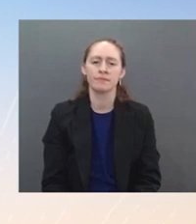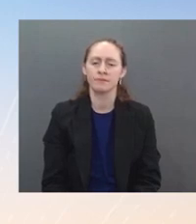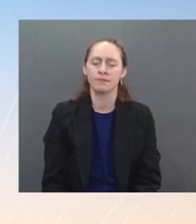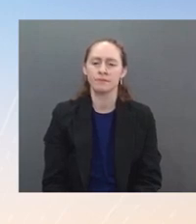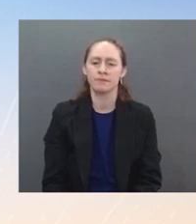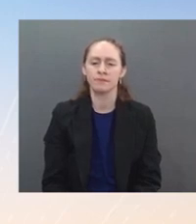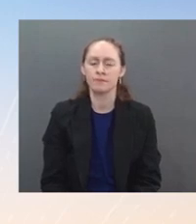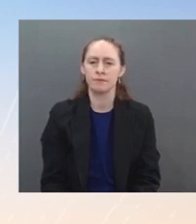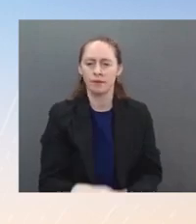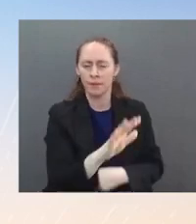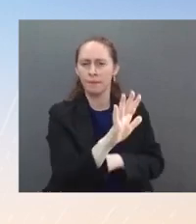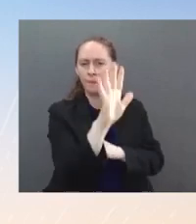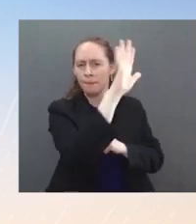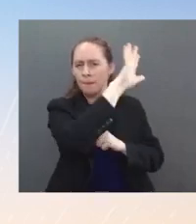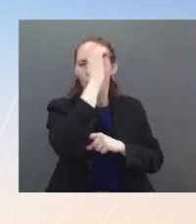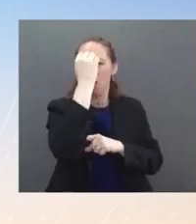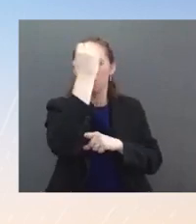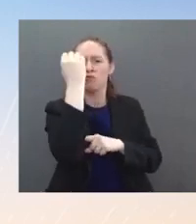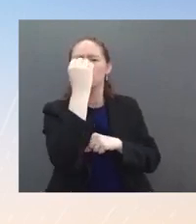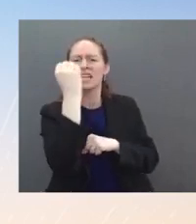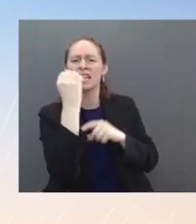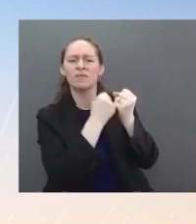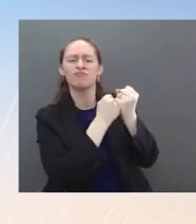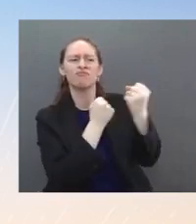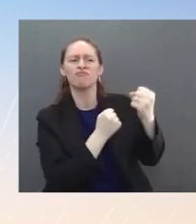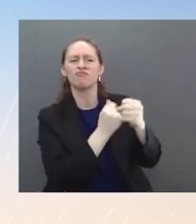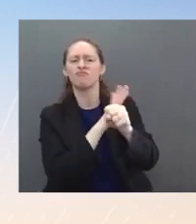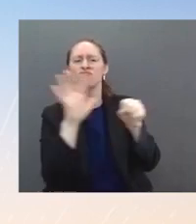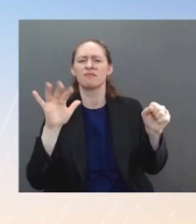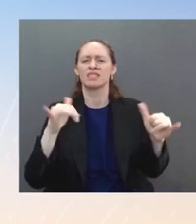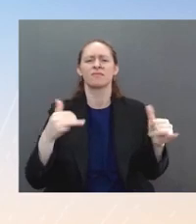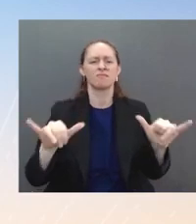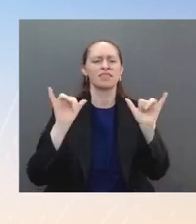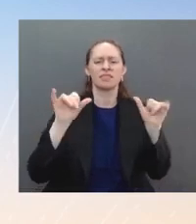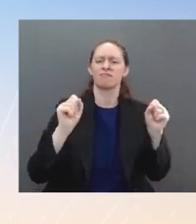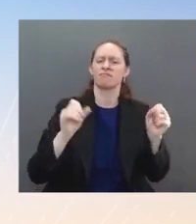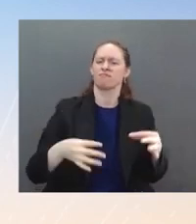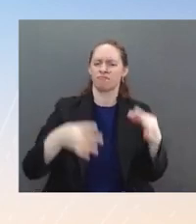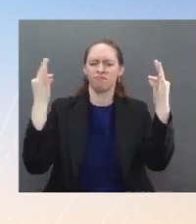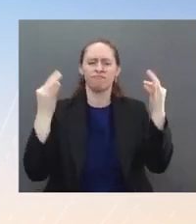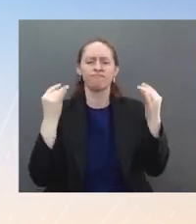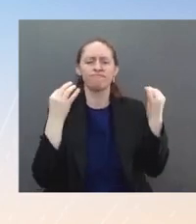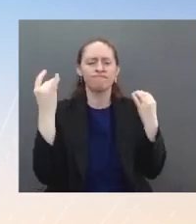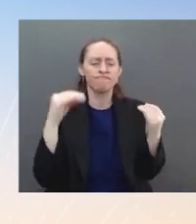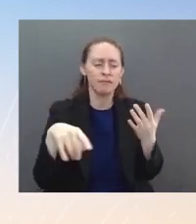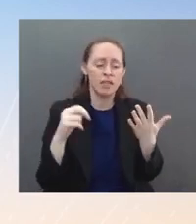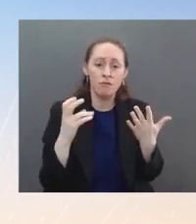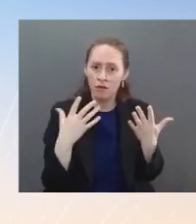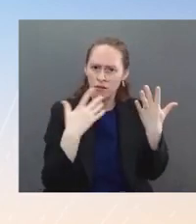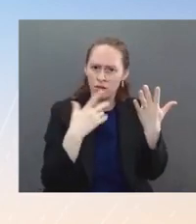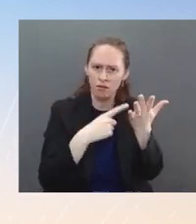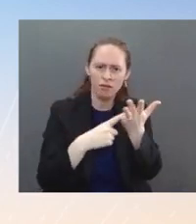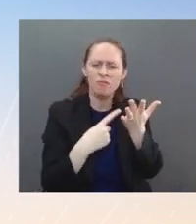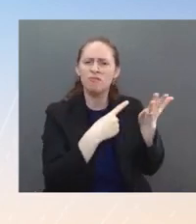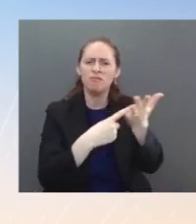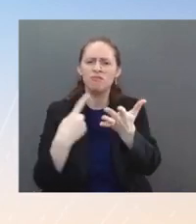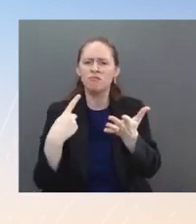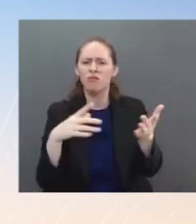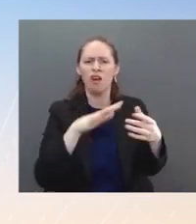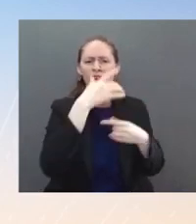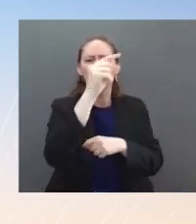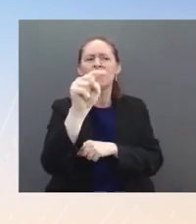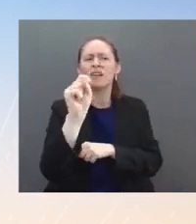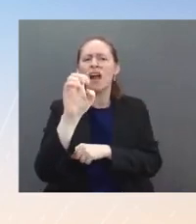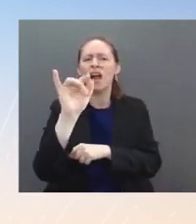thứ Tư 30 tháng 3, một số quan chức Mỹ và Liên hiệp Âu Châu cho biết ông Putin đã bị lừa về khả năng hoạt động của quân đội Nga ở